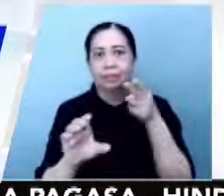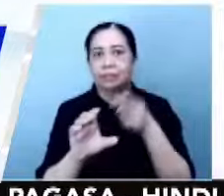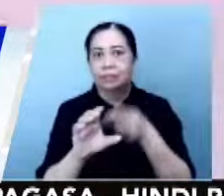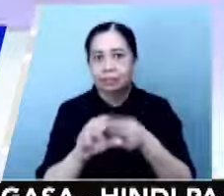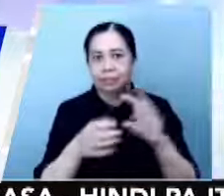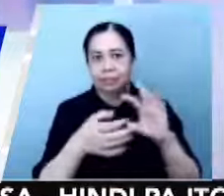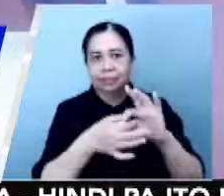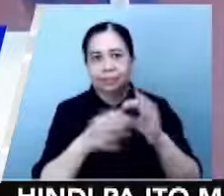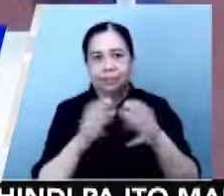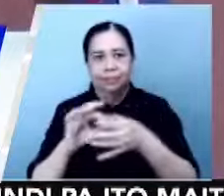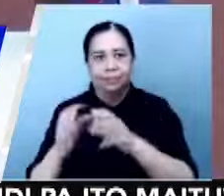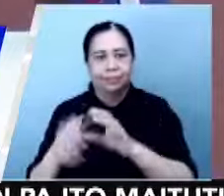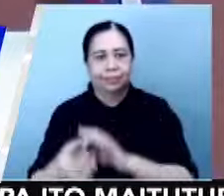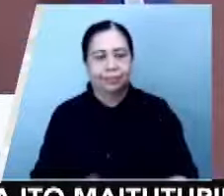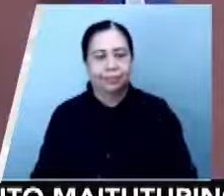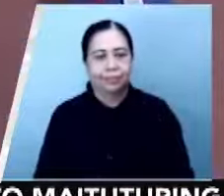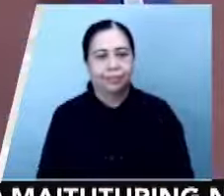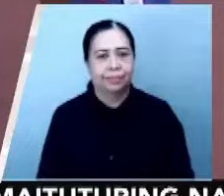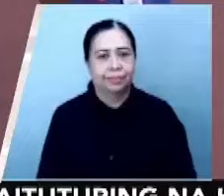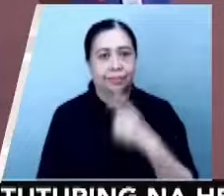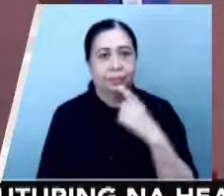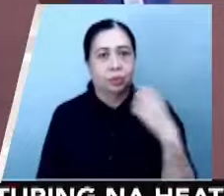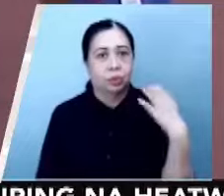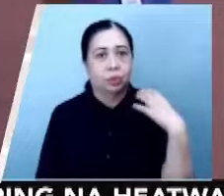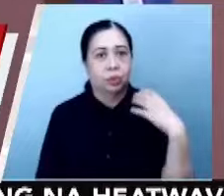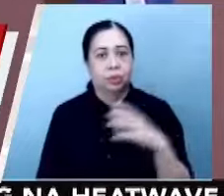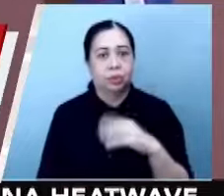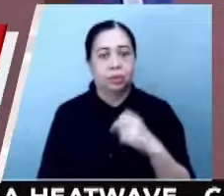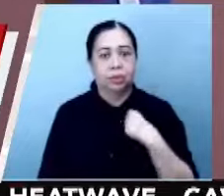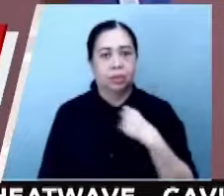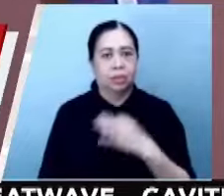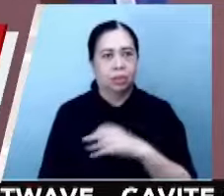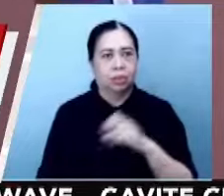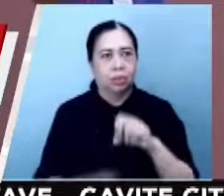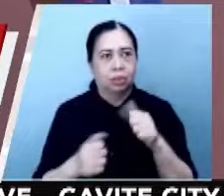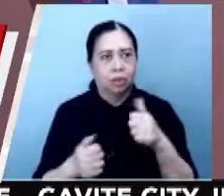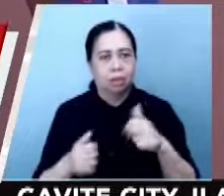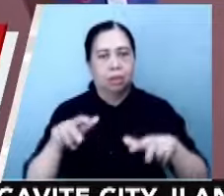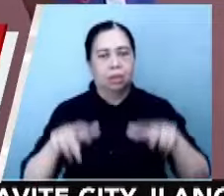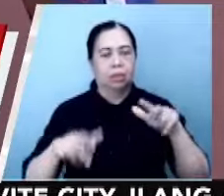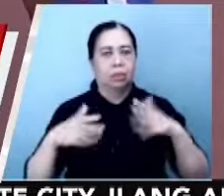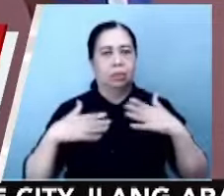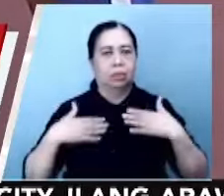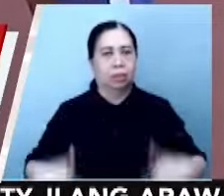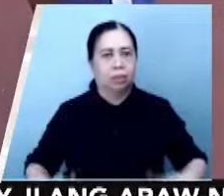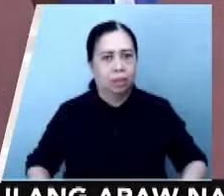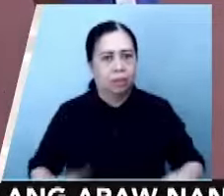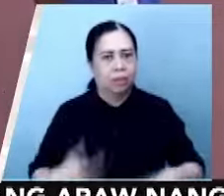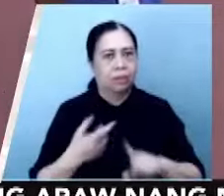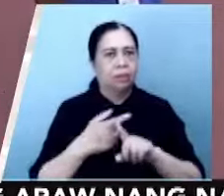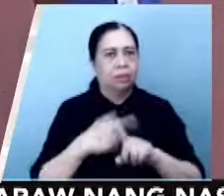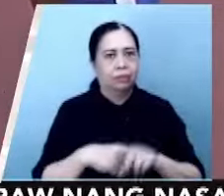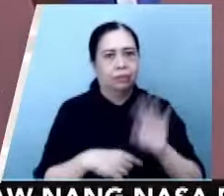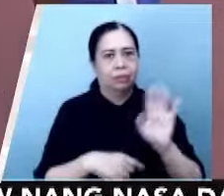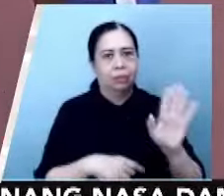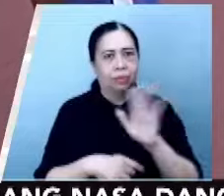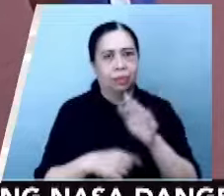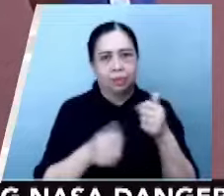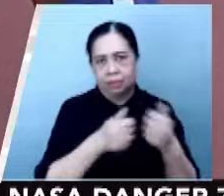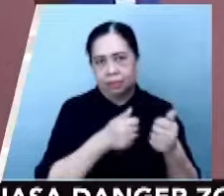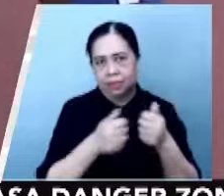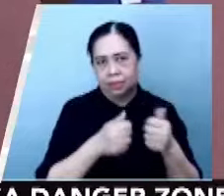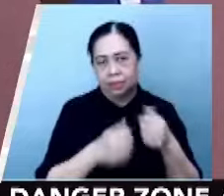Olympics. Ayon sa coaching staff, para hindi mabigla yung katawan ng mga ating mga Olympians galing sa kanilang kompetisyon sa